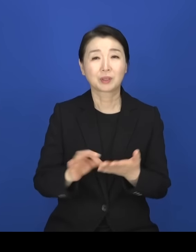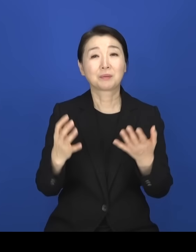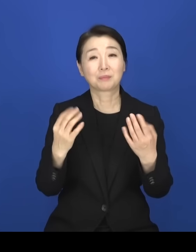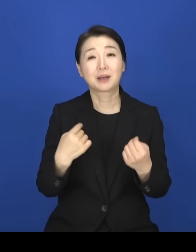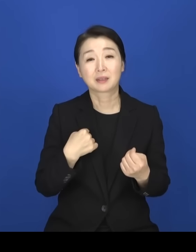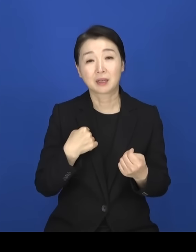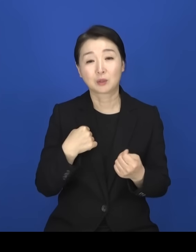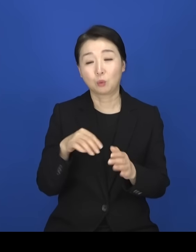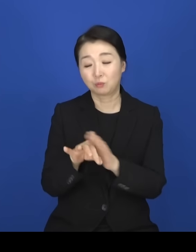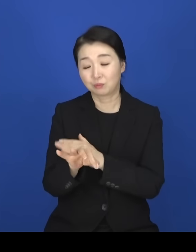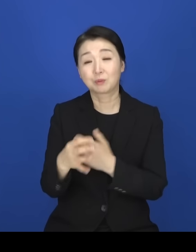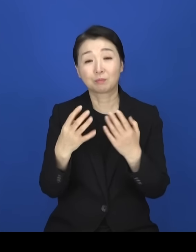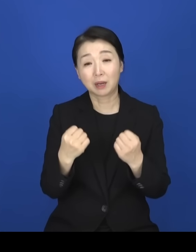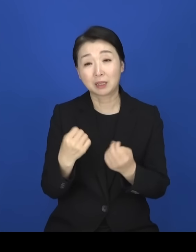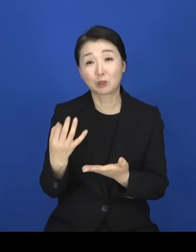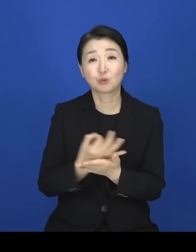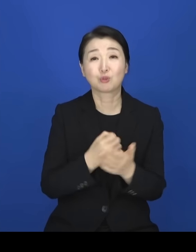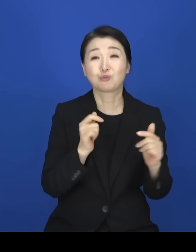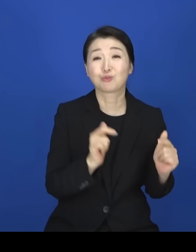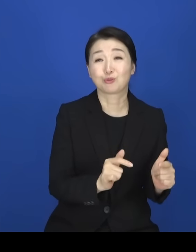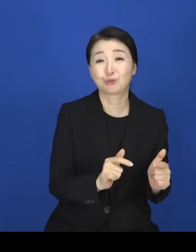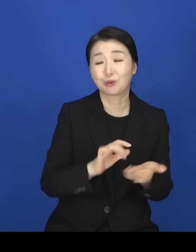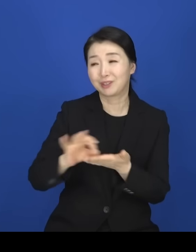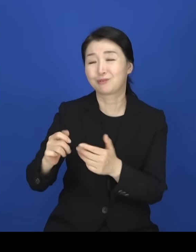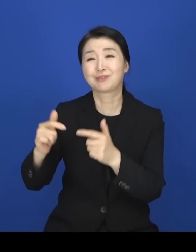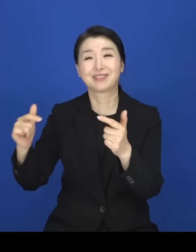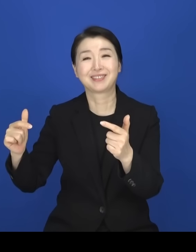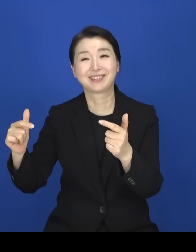많아지고 지출이 많아지고 예전보다 수익은 없어지니까는 네.